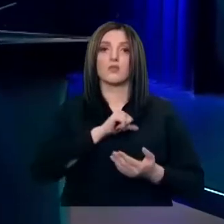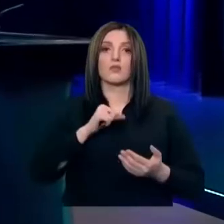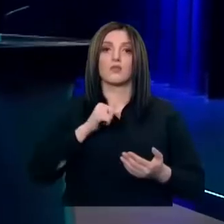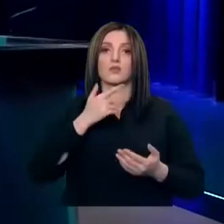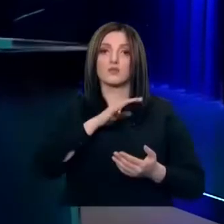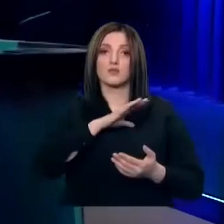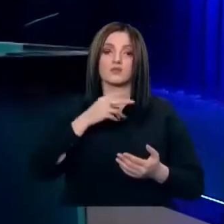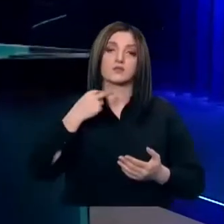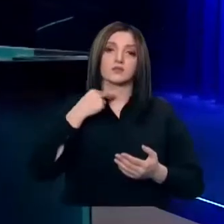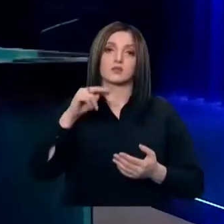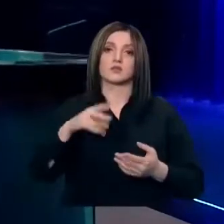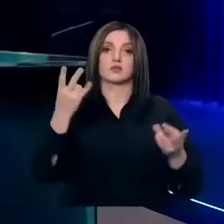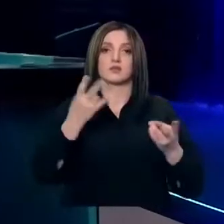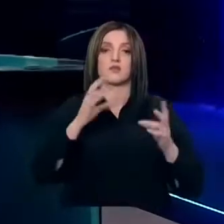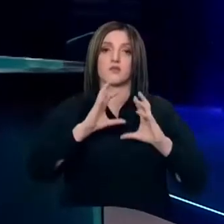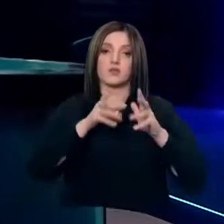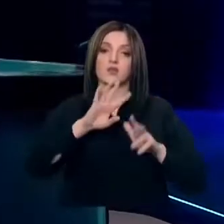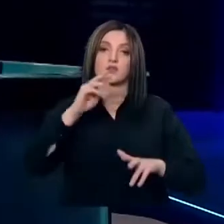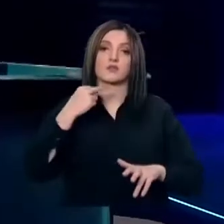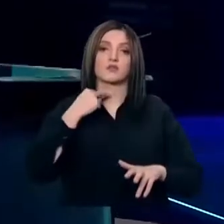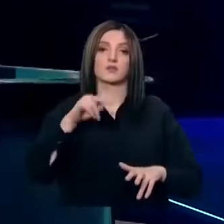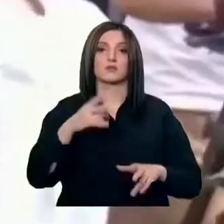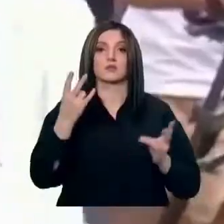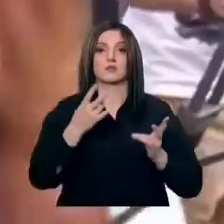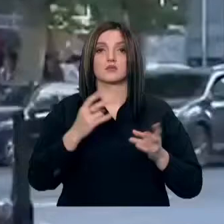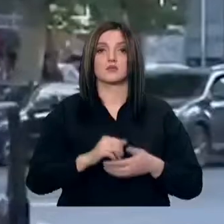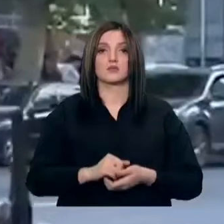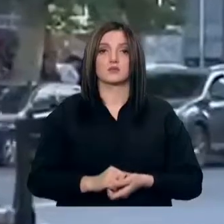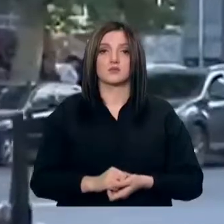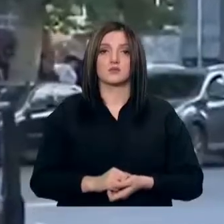beynəlxalq səviyyədə cəzalandırılmalıdır.